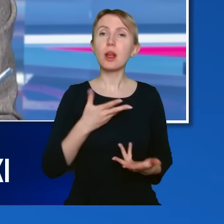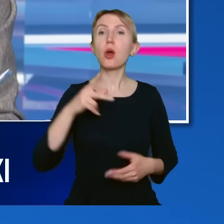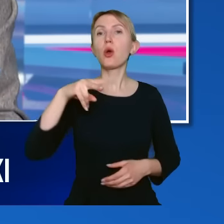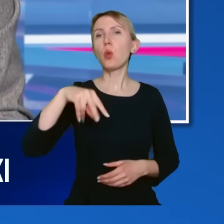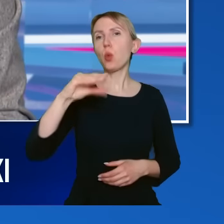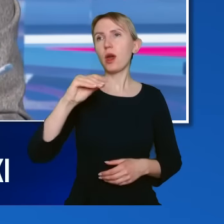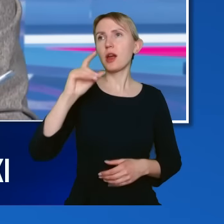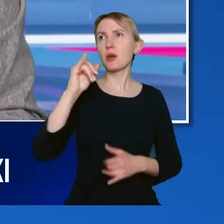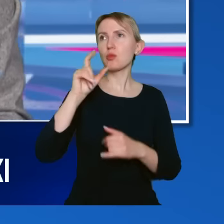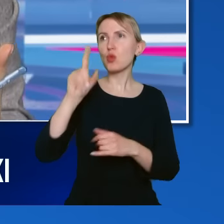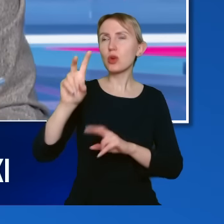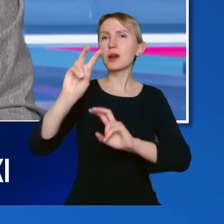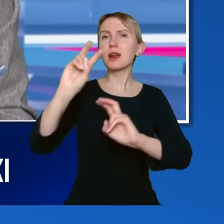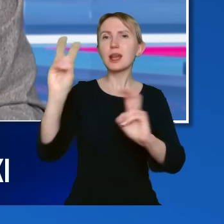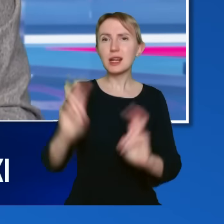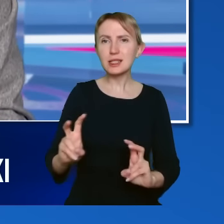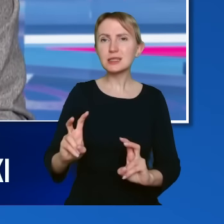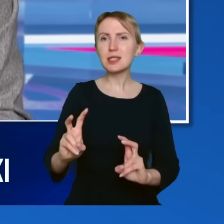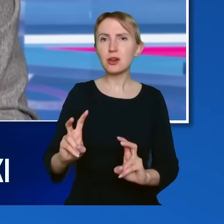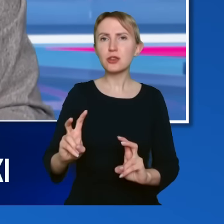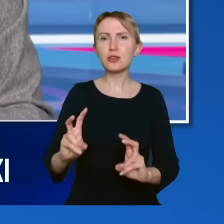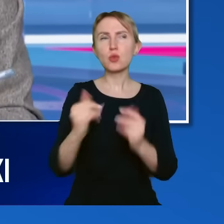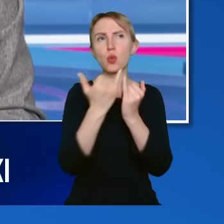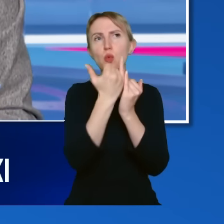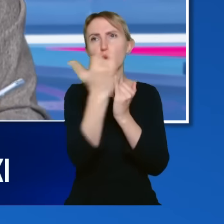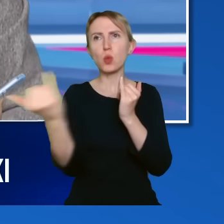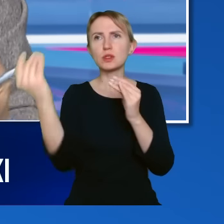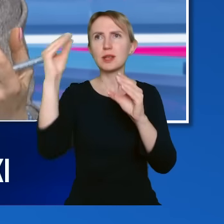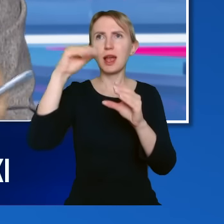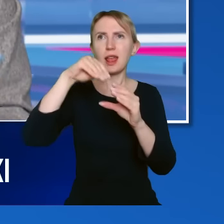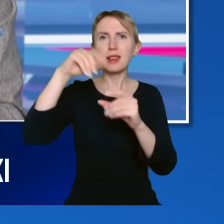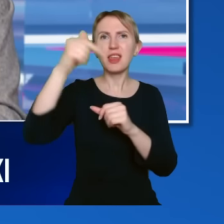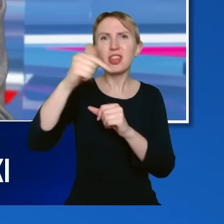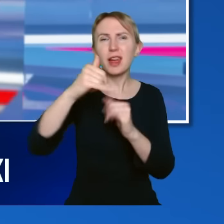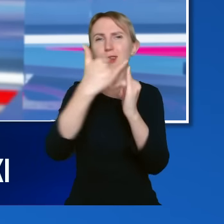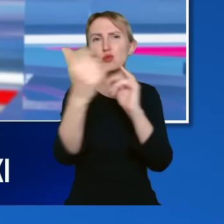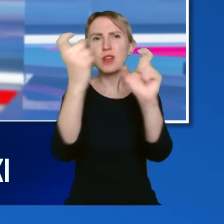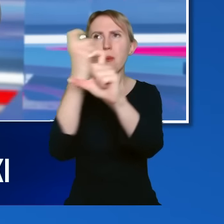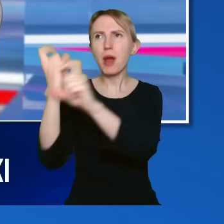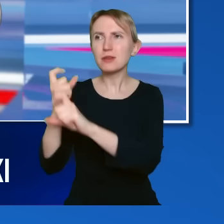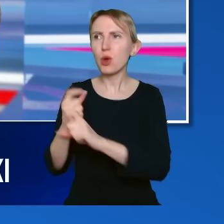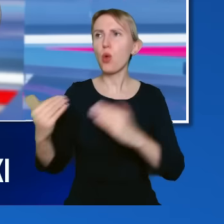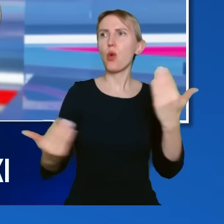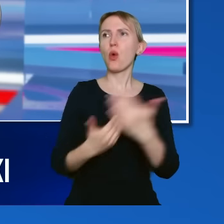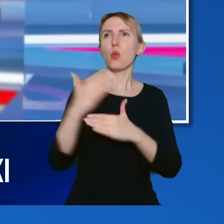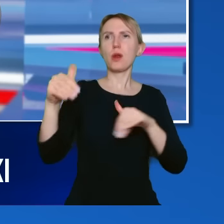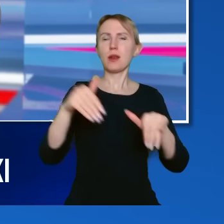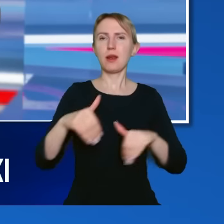pojawia duży kryzys, gdzie jest splot różnych interesów wielu państw, no to okazuje się po prostu bezradna.